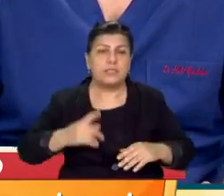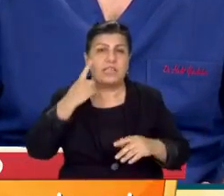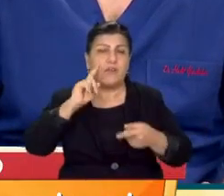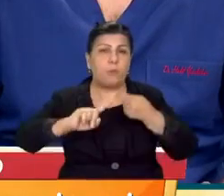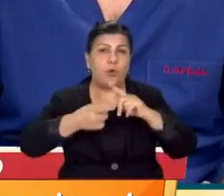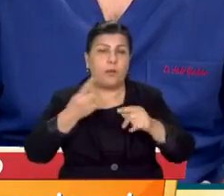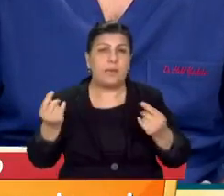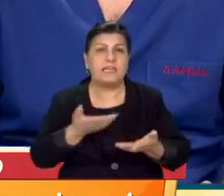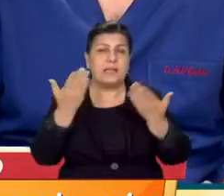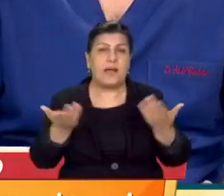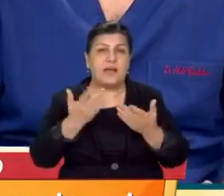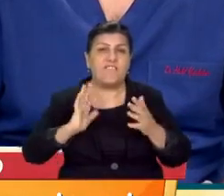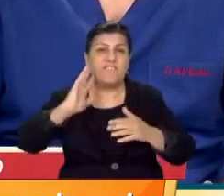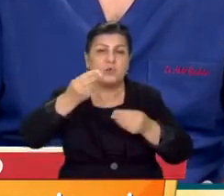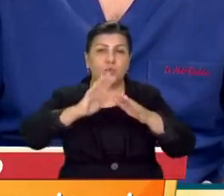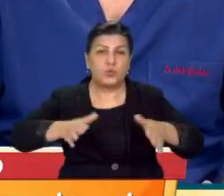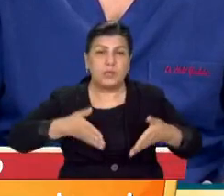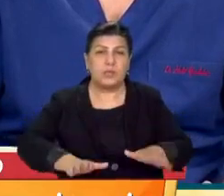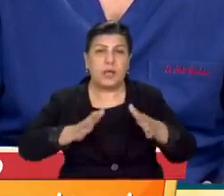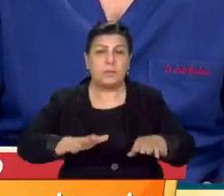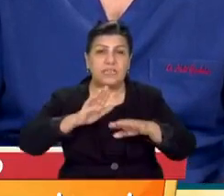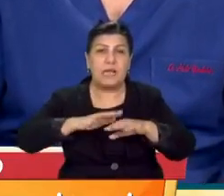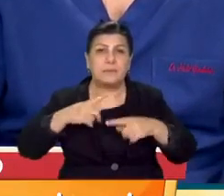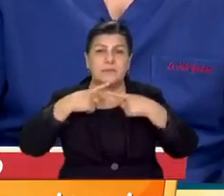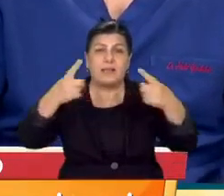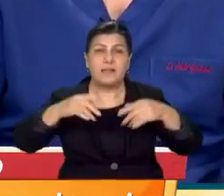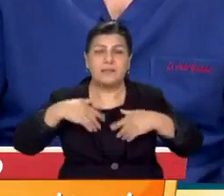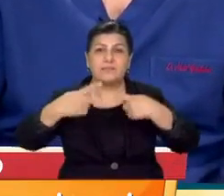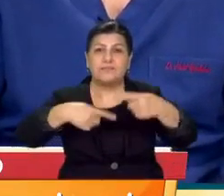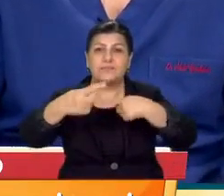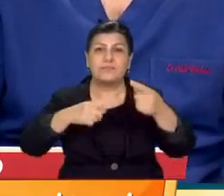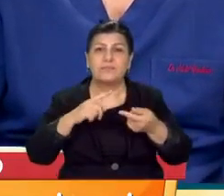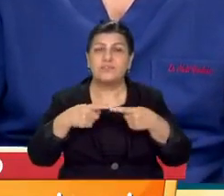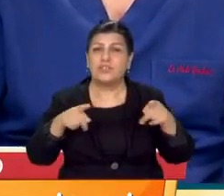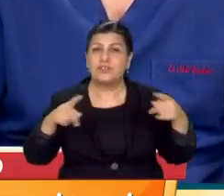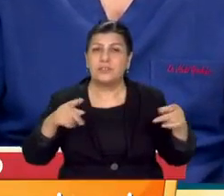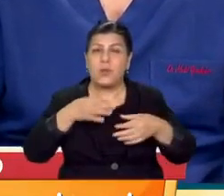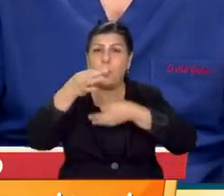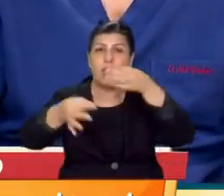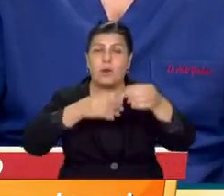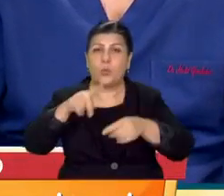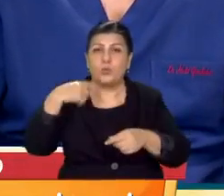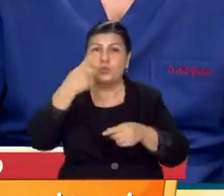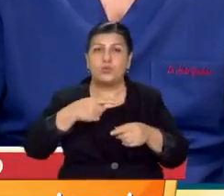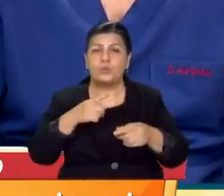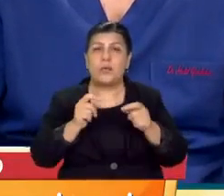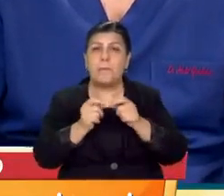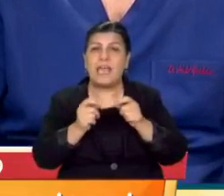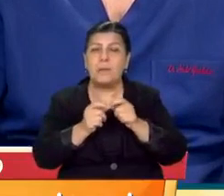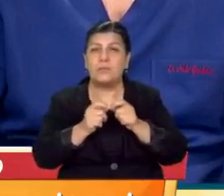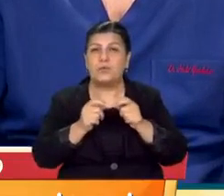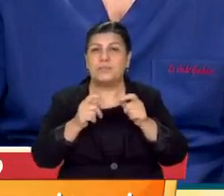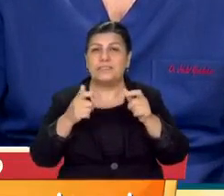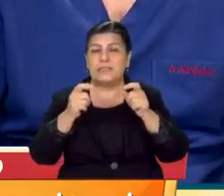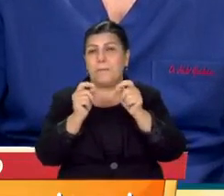Devlet politikaları biraz daha fazla çocuk yapın diye işlerini çeşitli Ç bu bulunmuş önerilerde O yüzden adı beybi bu